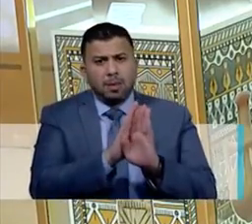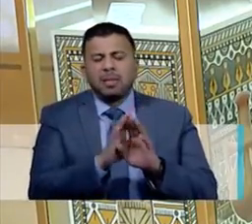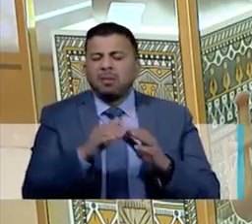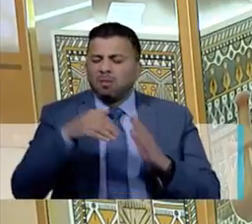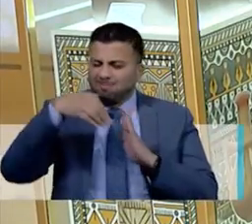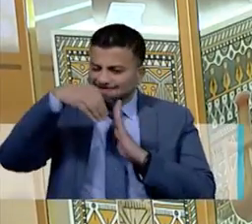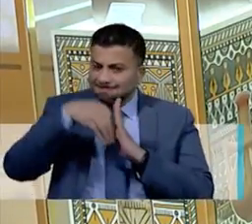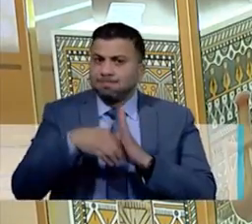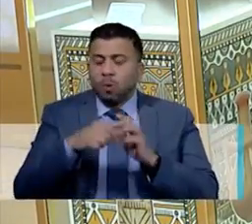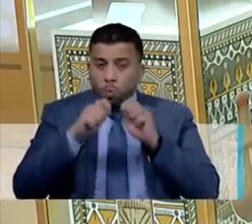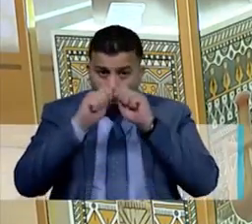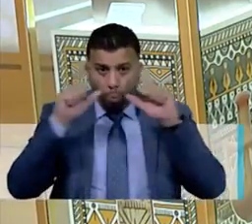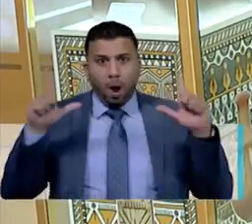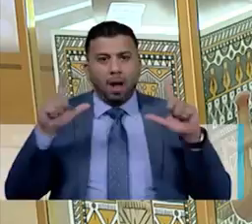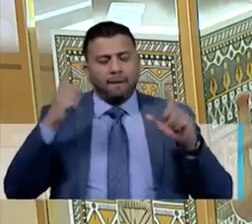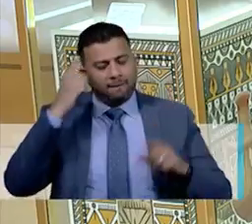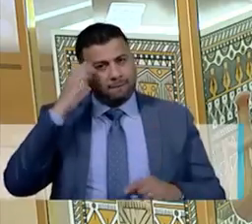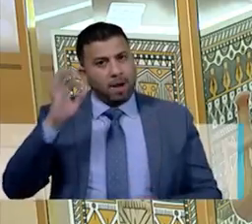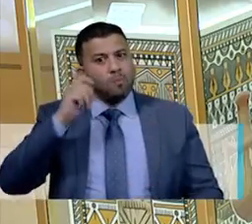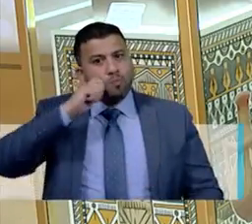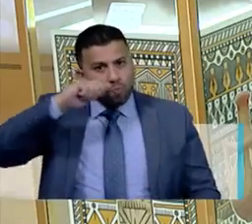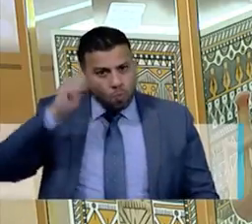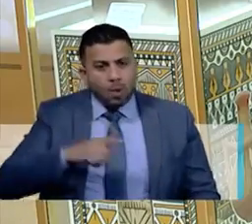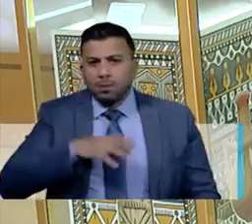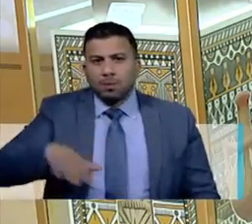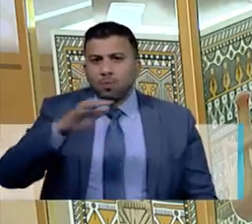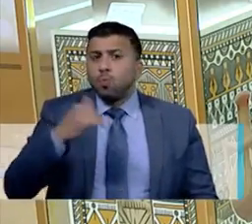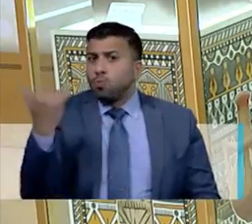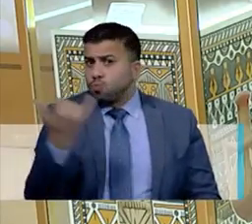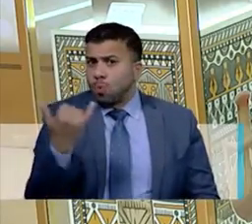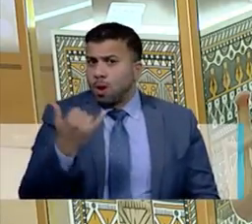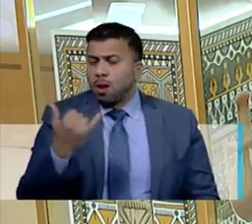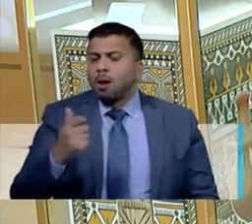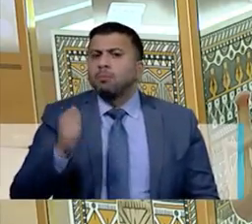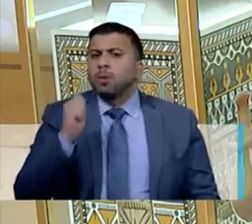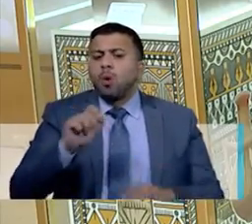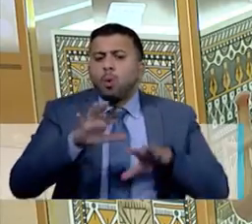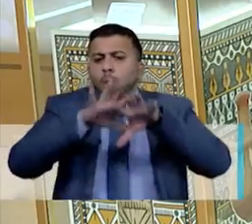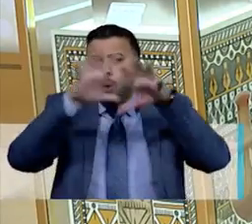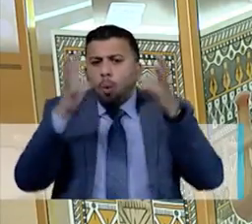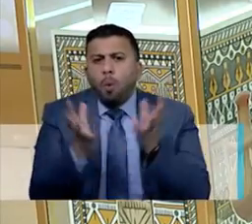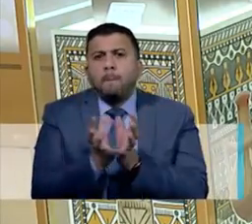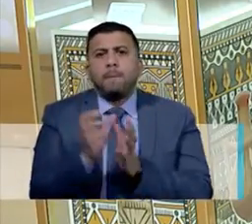وتعميق الوعي الوطني بأهميته في حضارة الأمة